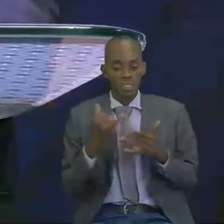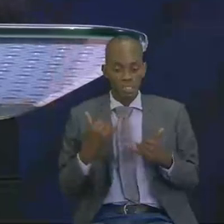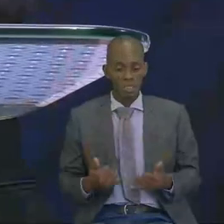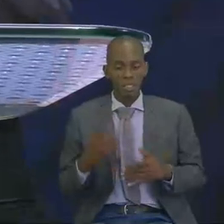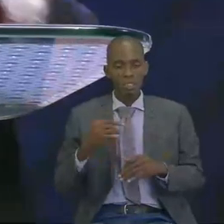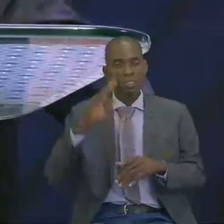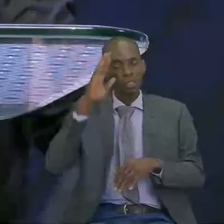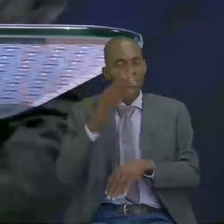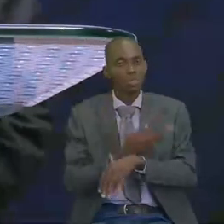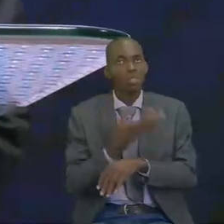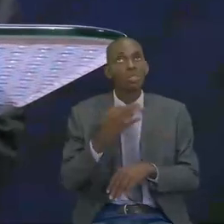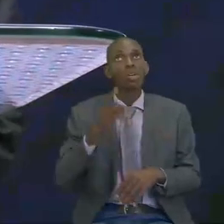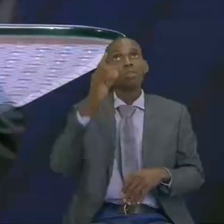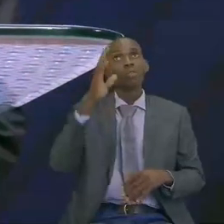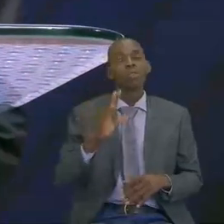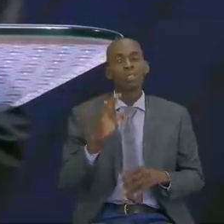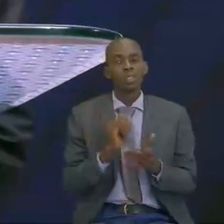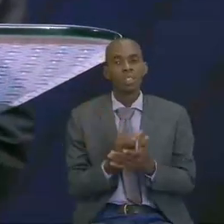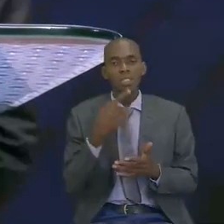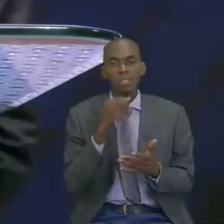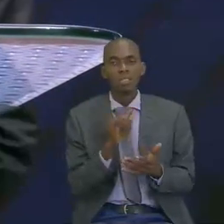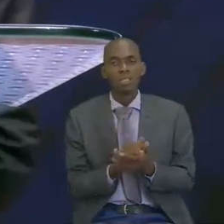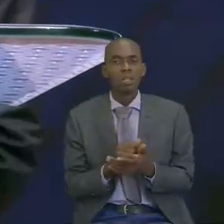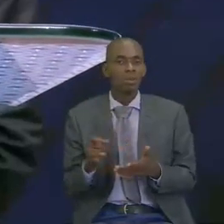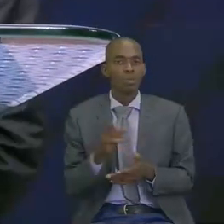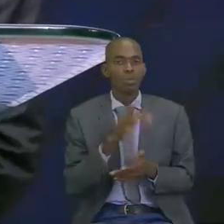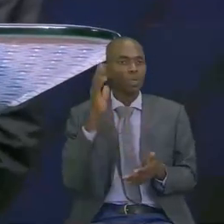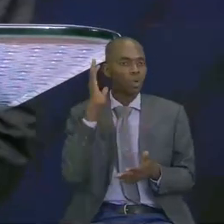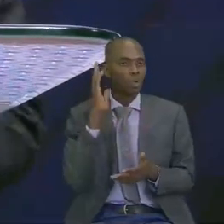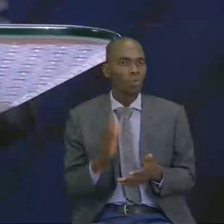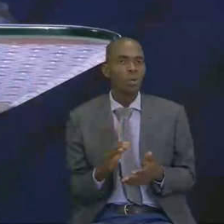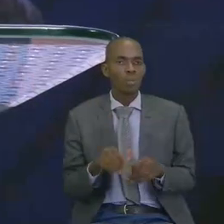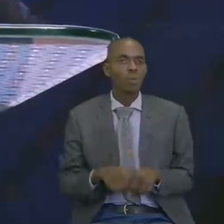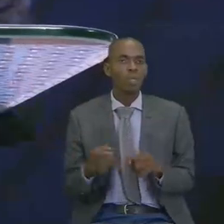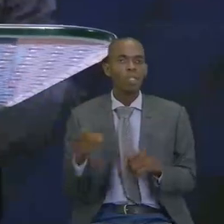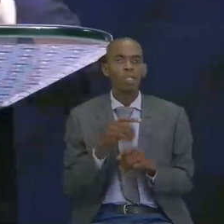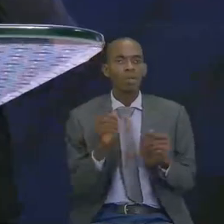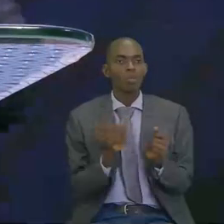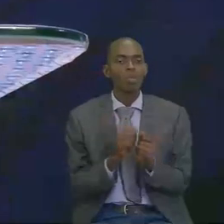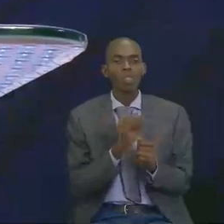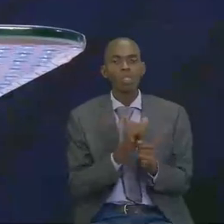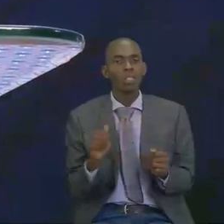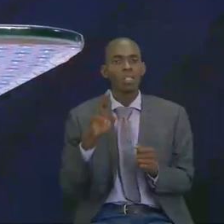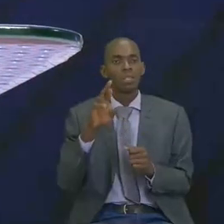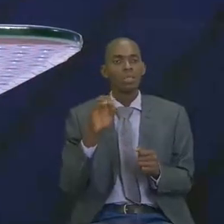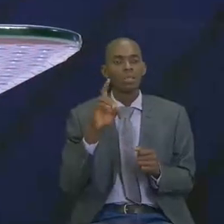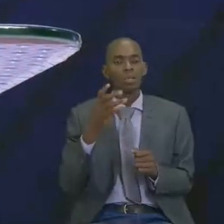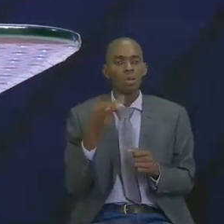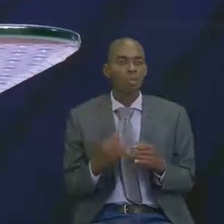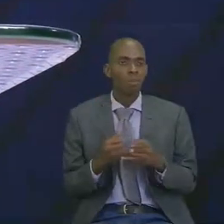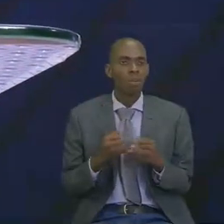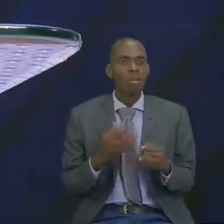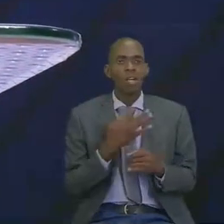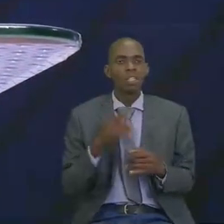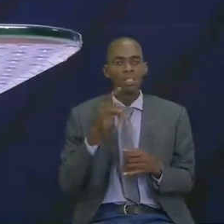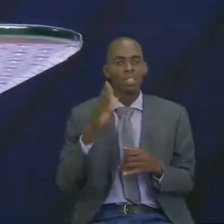Dieu, envoyé par le Dieu Tout-Puissant, brisera avec une verge de fer et tu les briseras comme